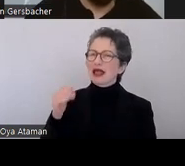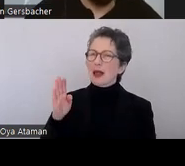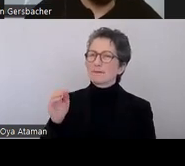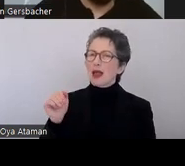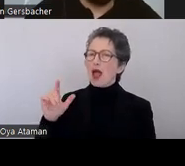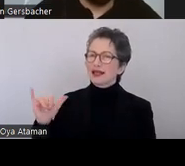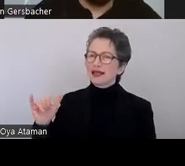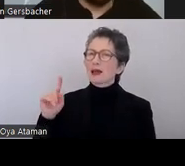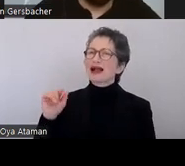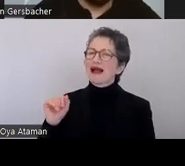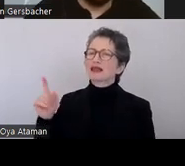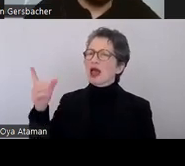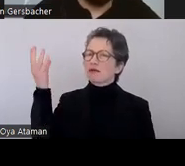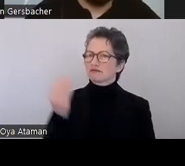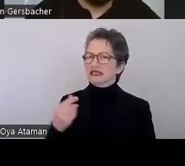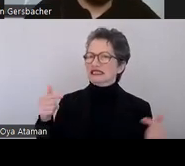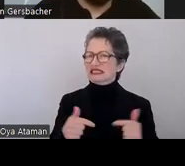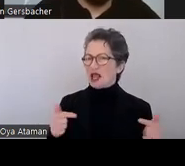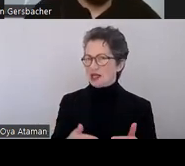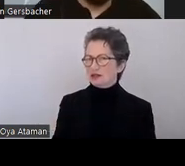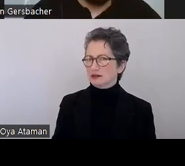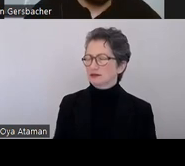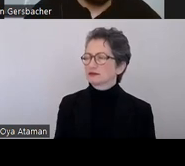gleich. So, wieder falscher Browser.